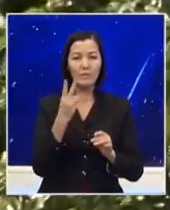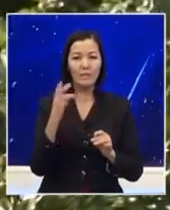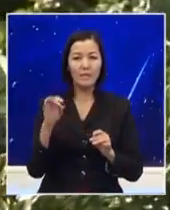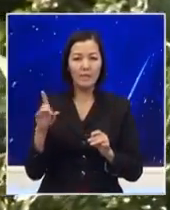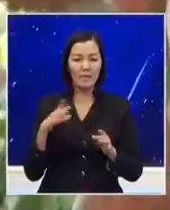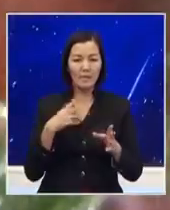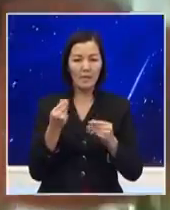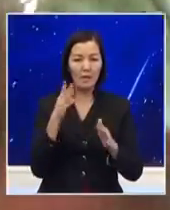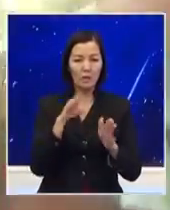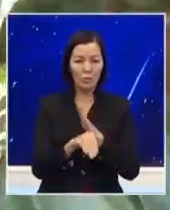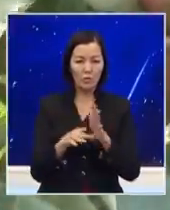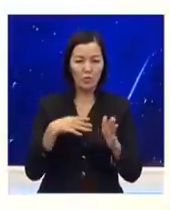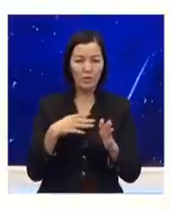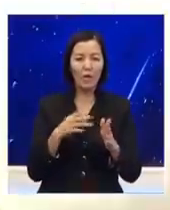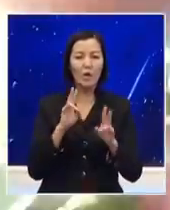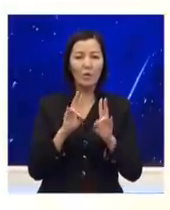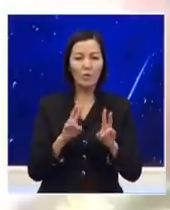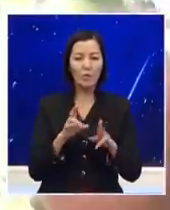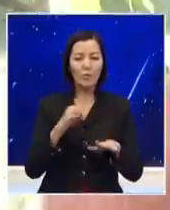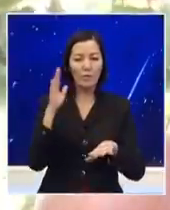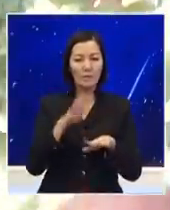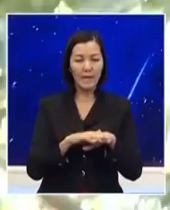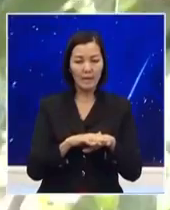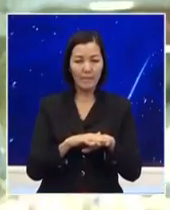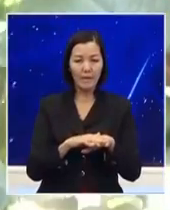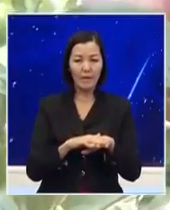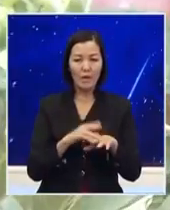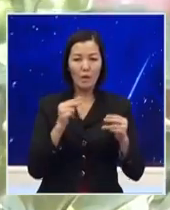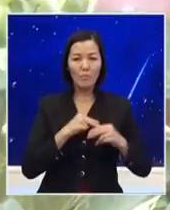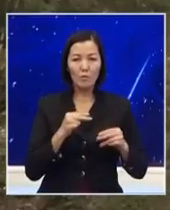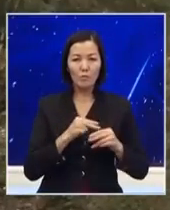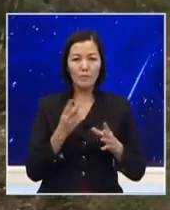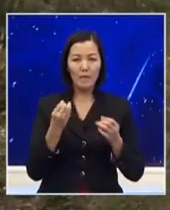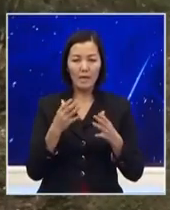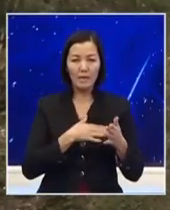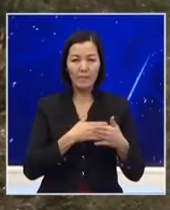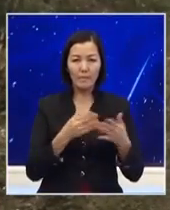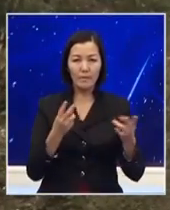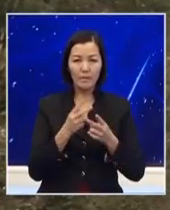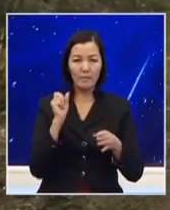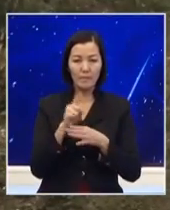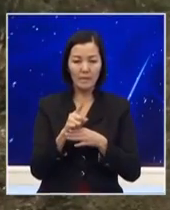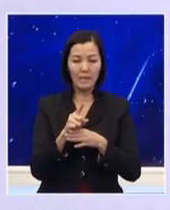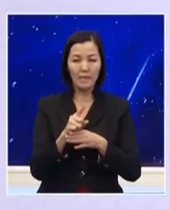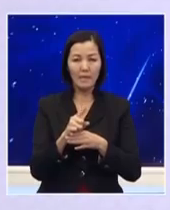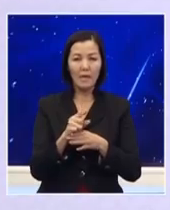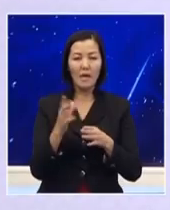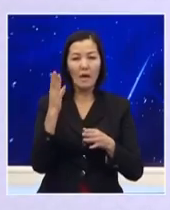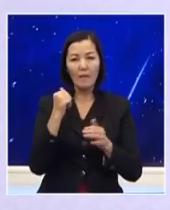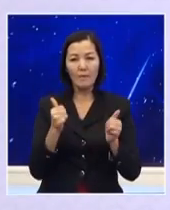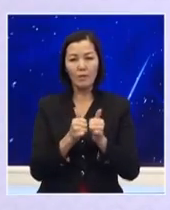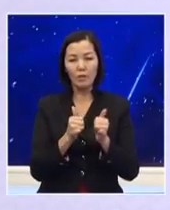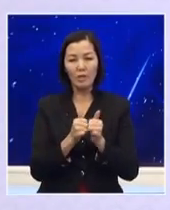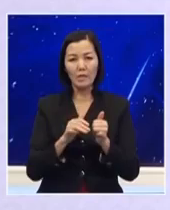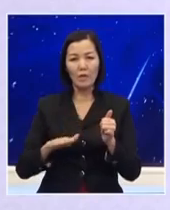теңге инвестиция тартылған. Десе де облыс әкімі Амандық Баталов бұл жұмысқа қарқын қосу керектігін міндеттеді. Мегаполиске жақын